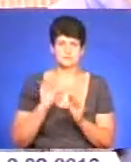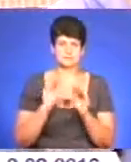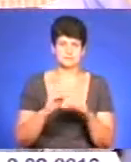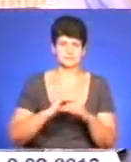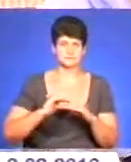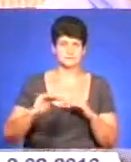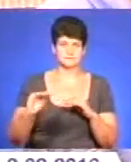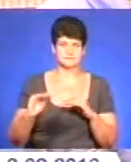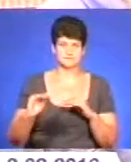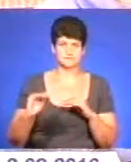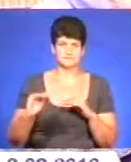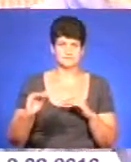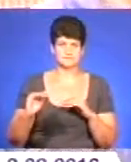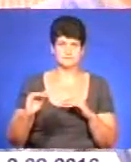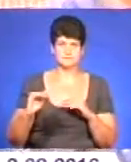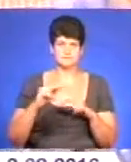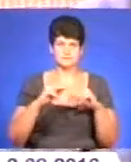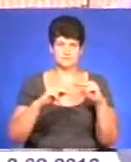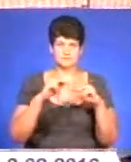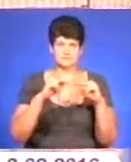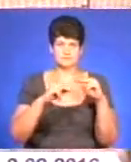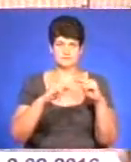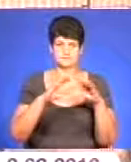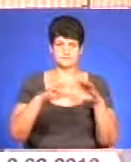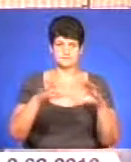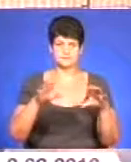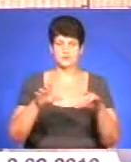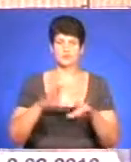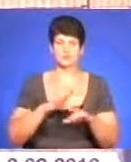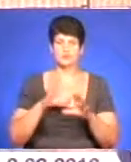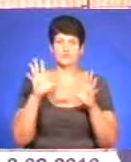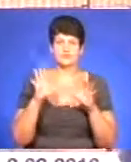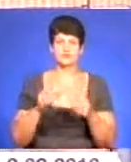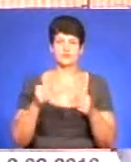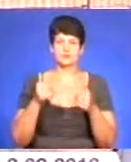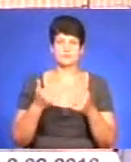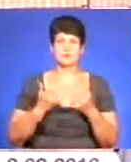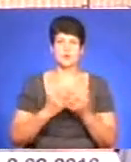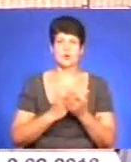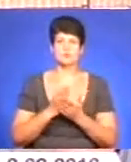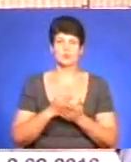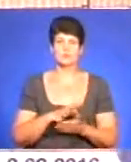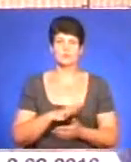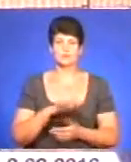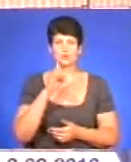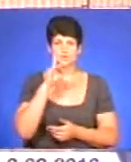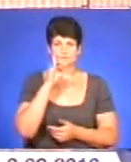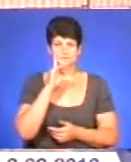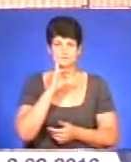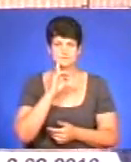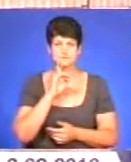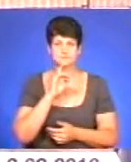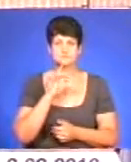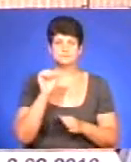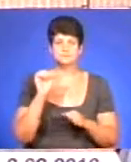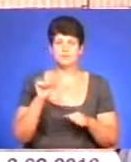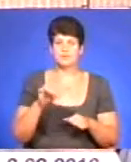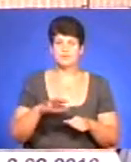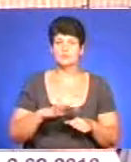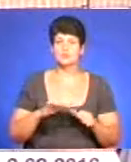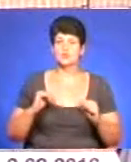І підмуруємо цеглу. І так, щоб було все добре, щоб для обслуговування було добре. Вже можна буде